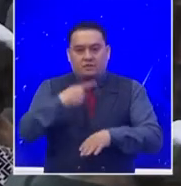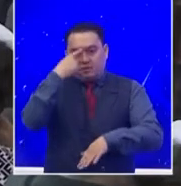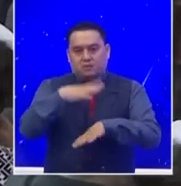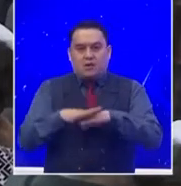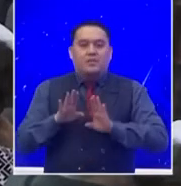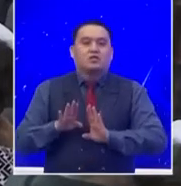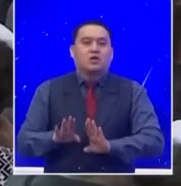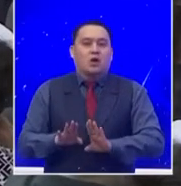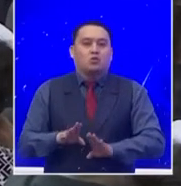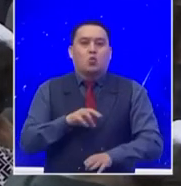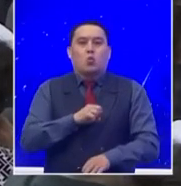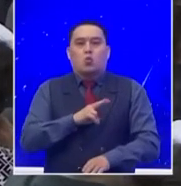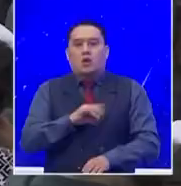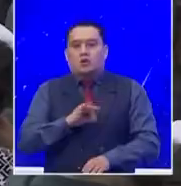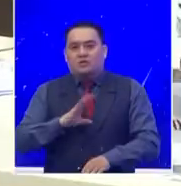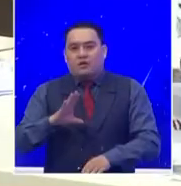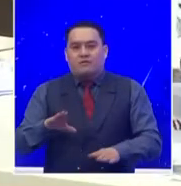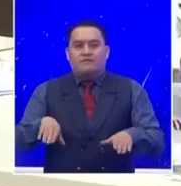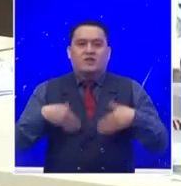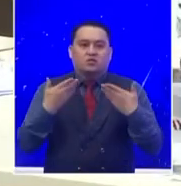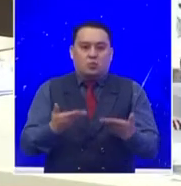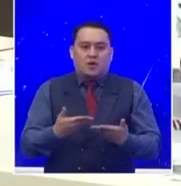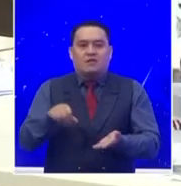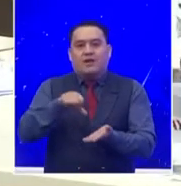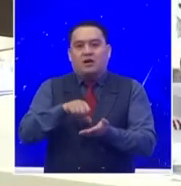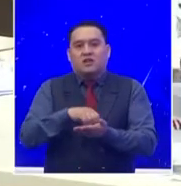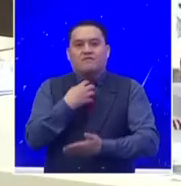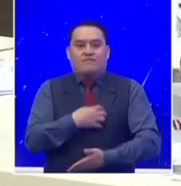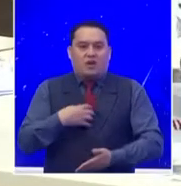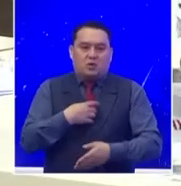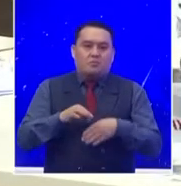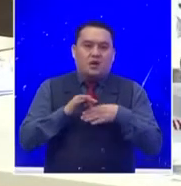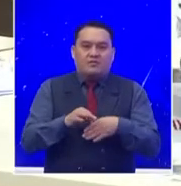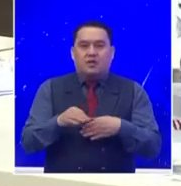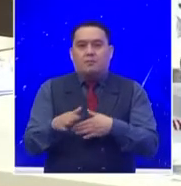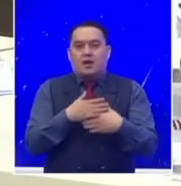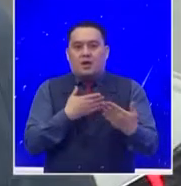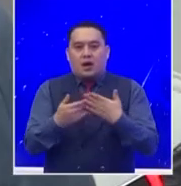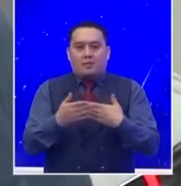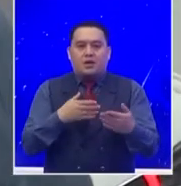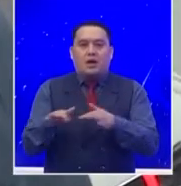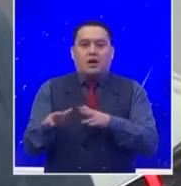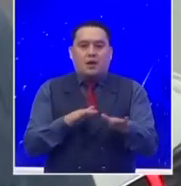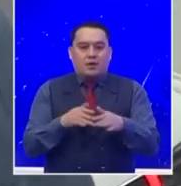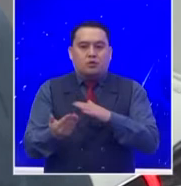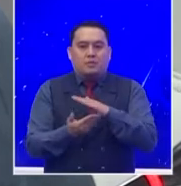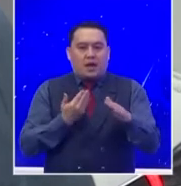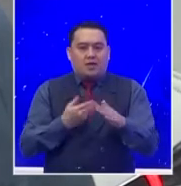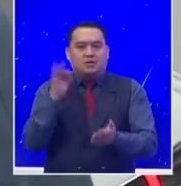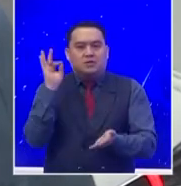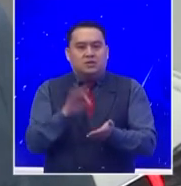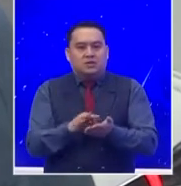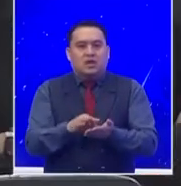главы региона Лязат Турлашев в своем выступлении указал на важность проведения профилактических мероприятий среди призывников с